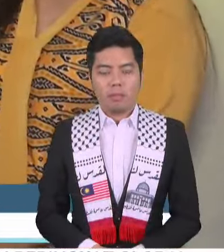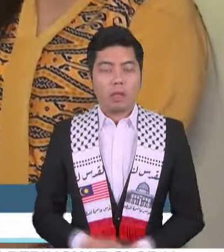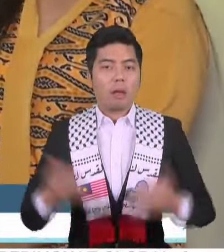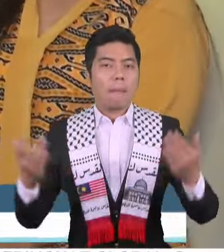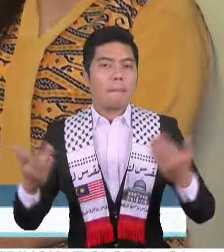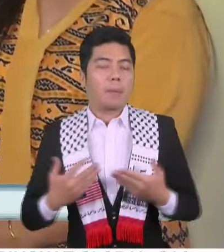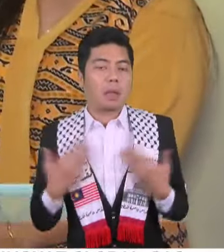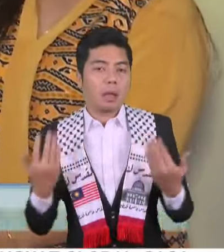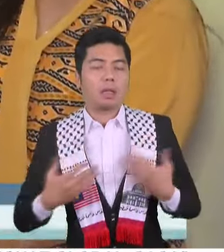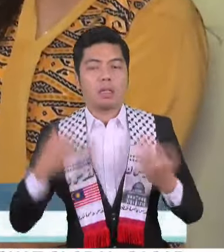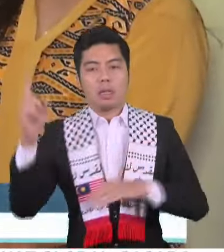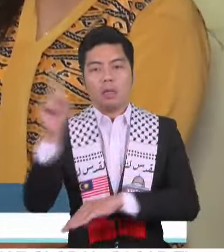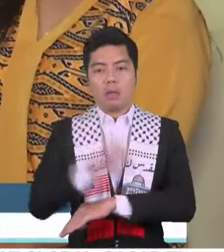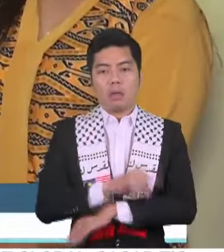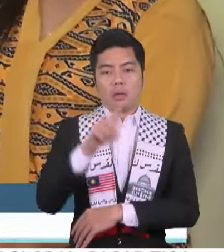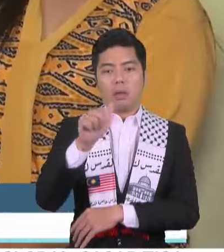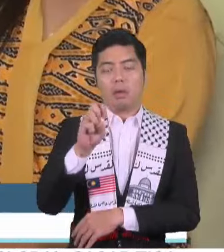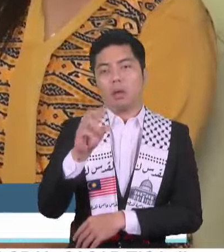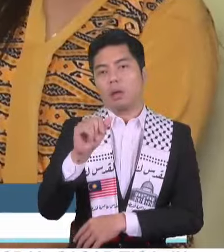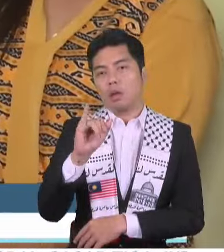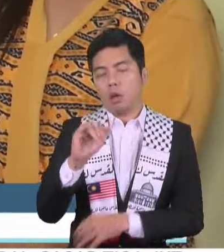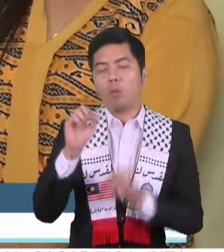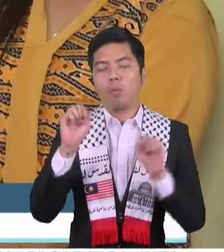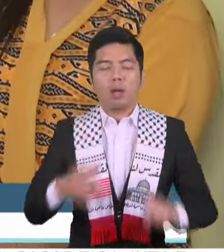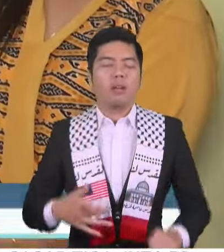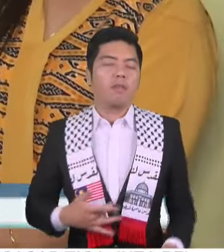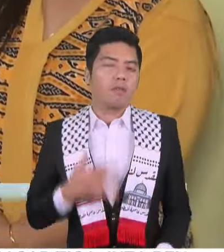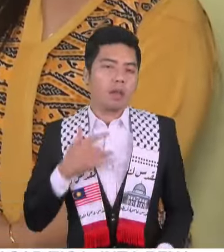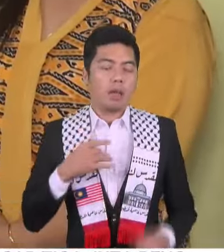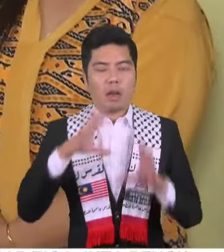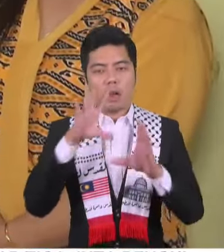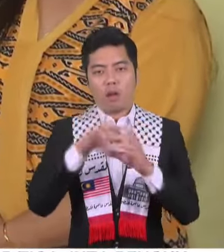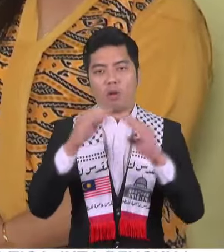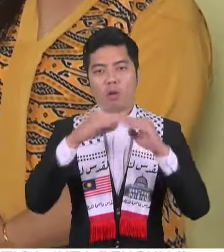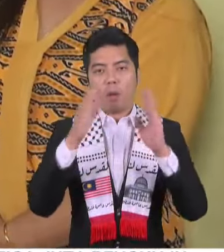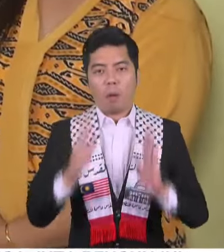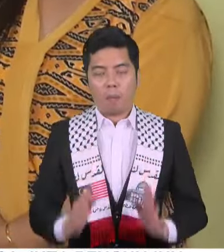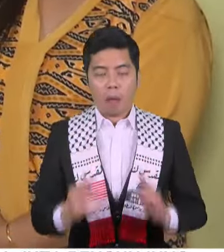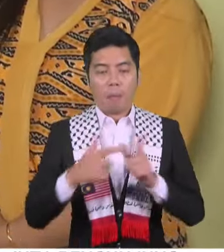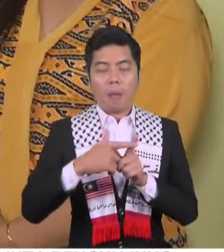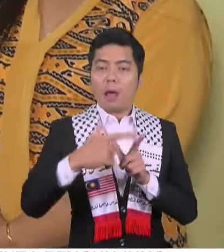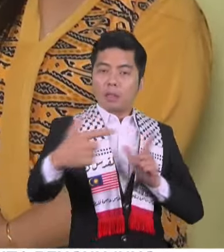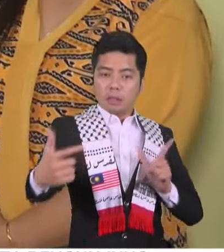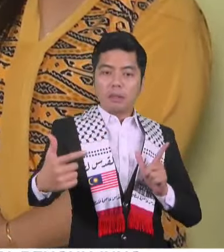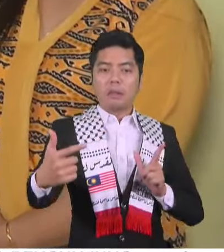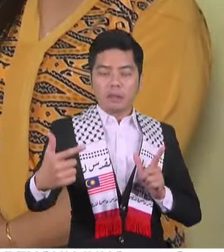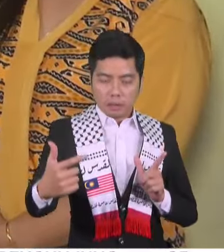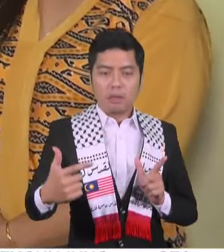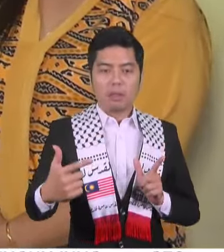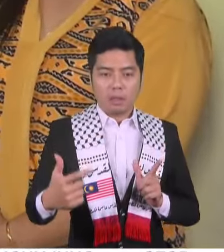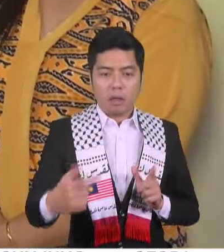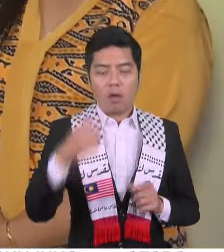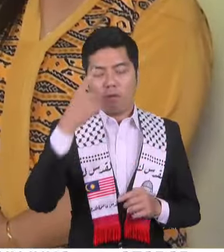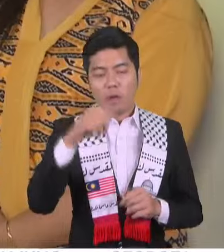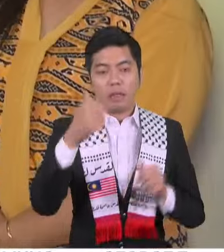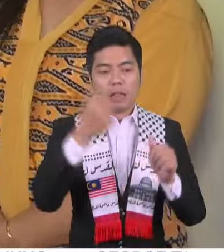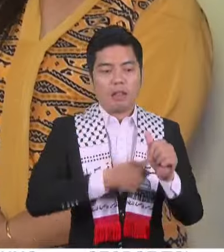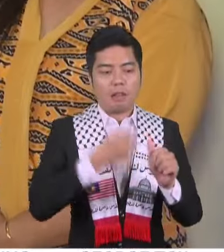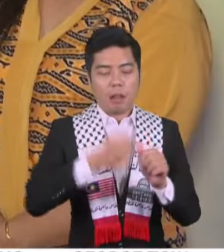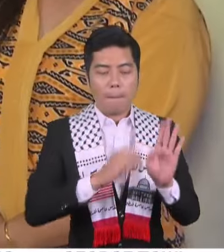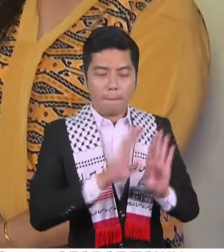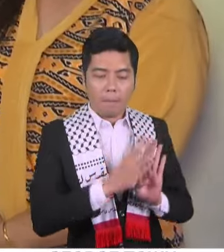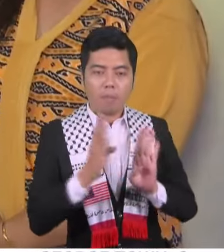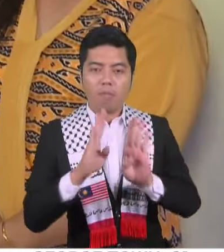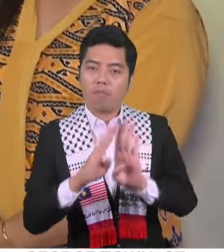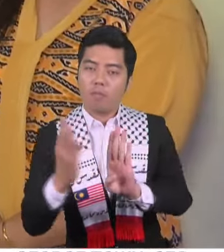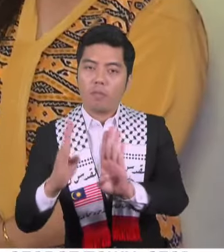Kemeriahan menyambut Hari Gawai sudah semestinya dapat dirasai di rumah panjang yang mengumpulkan ahli keluarga di setiap pintu. Ia